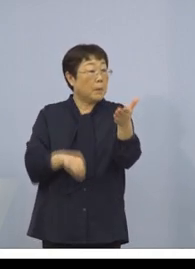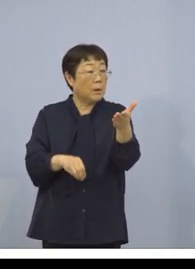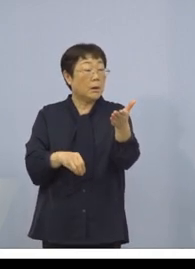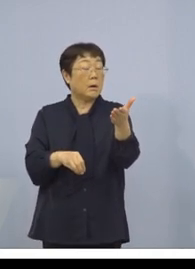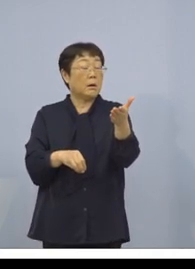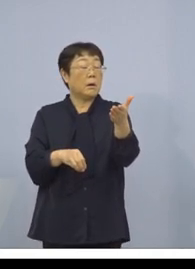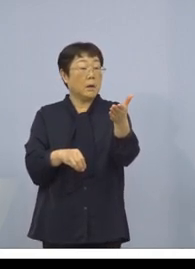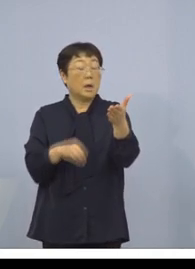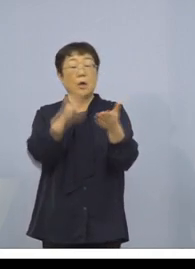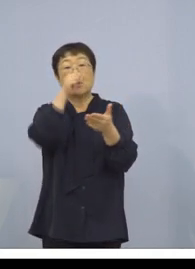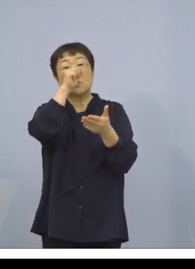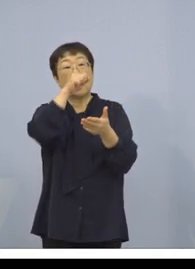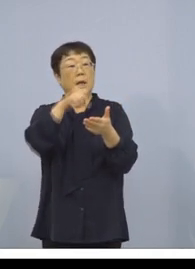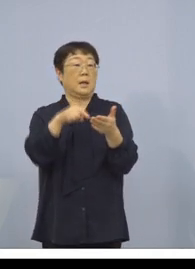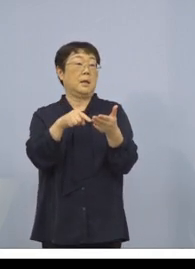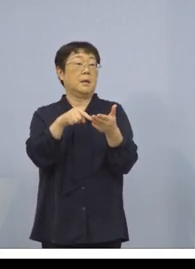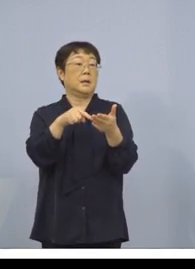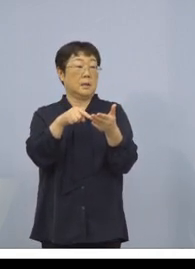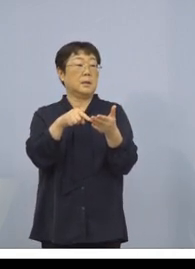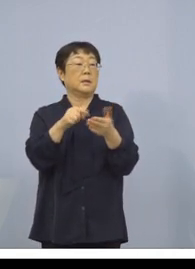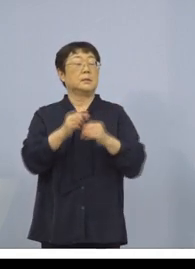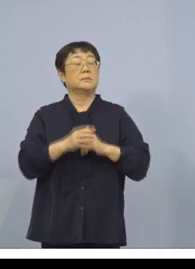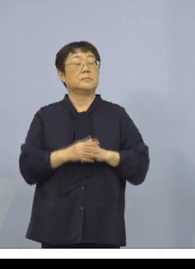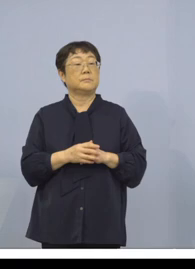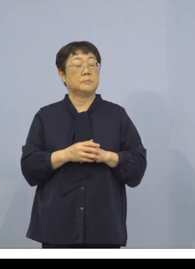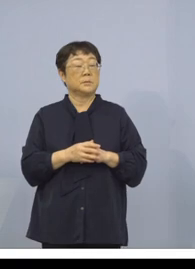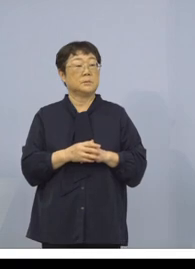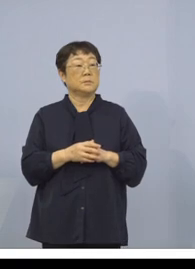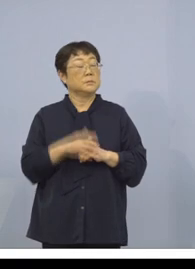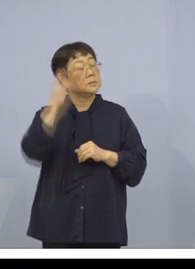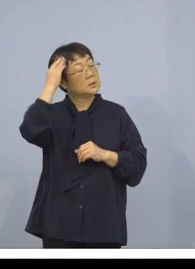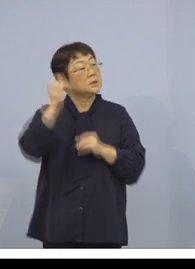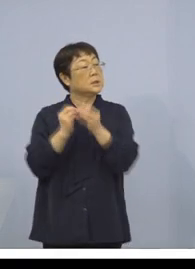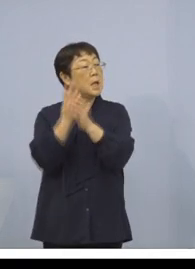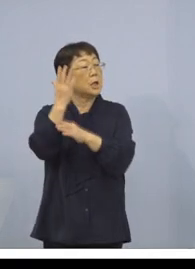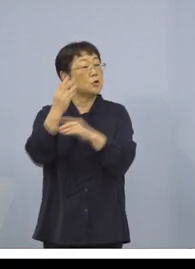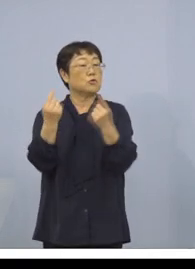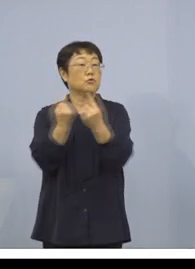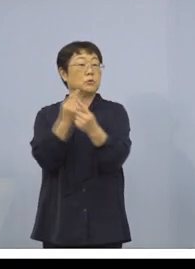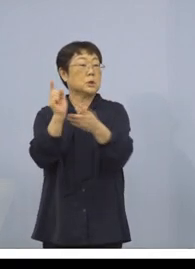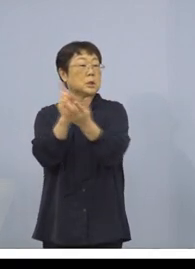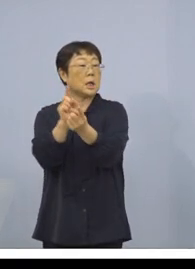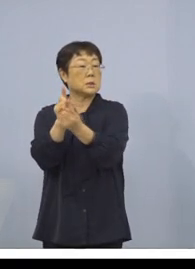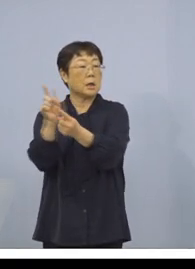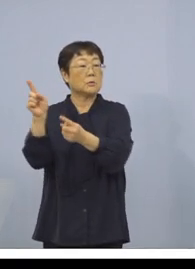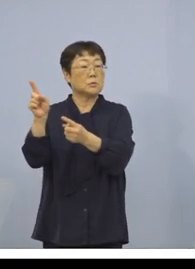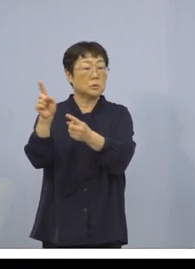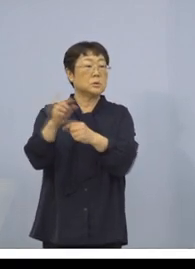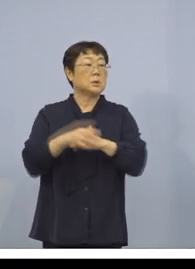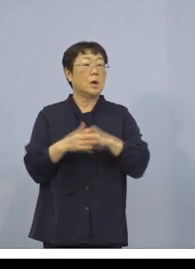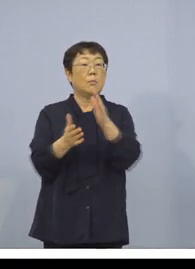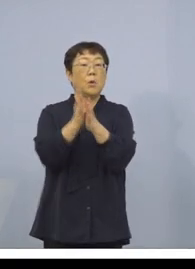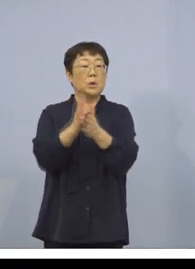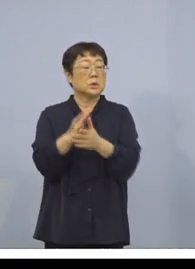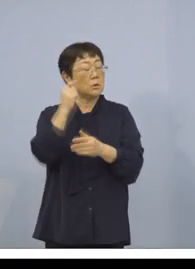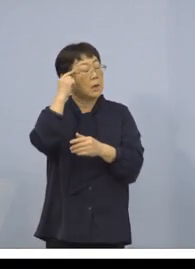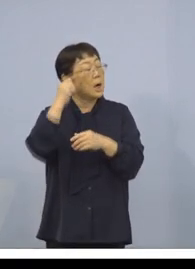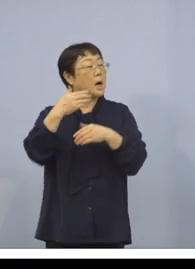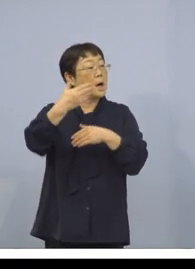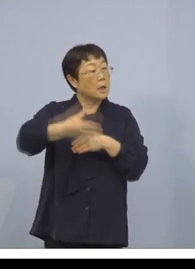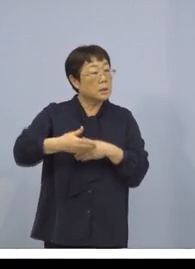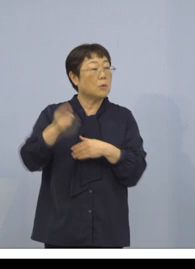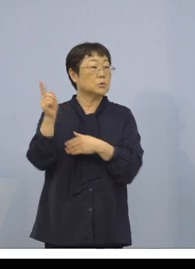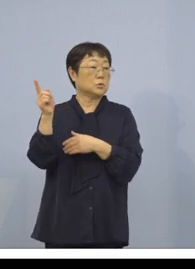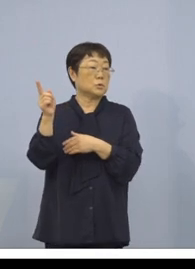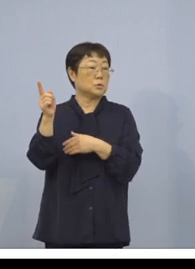という予定のですね、国の燃料対策、これもまたもう一度考え直すと、こういう